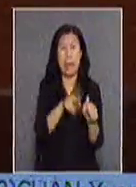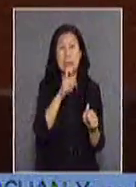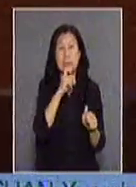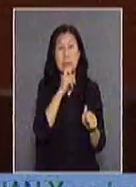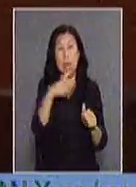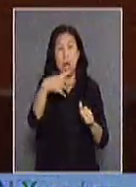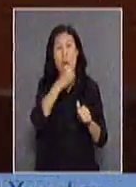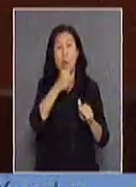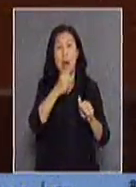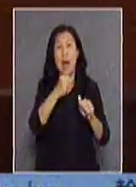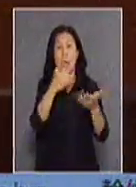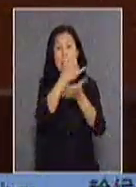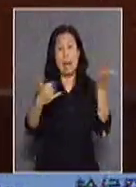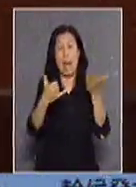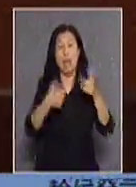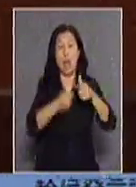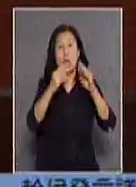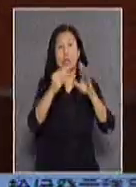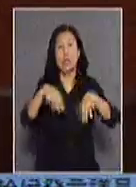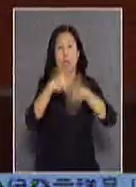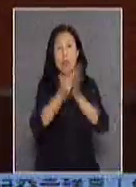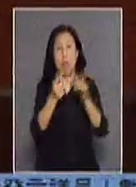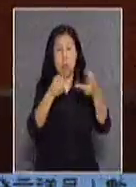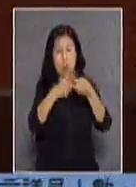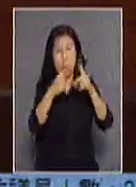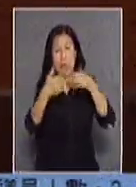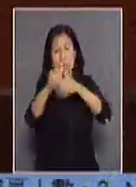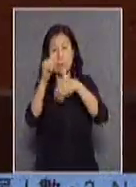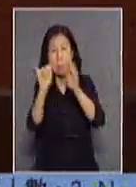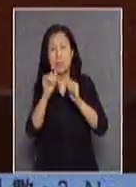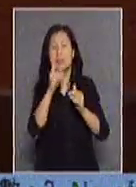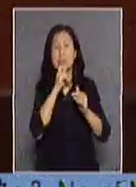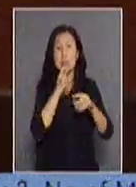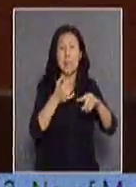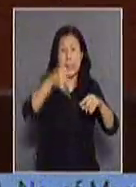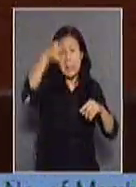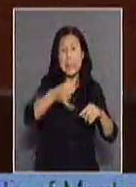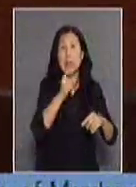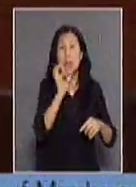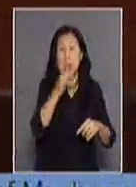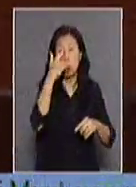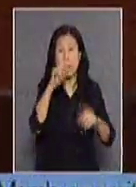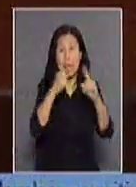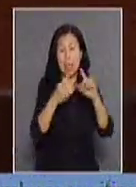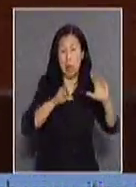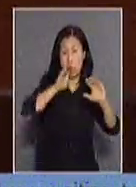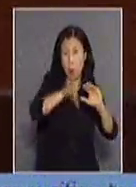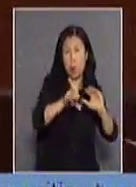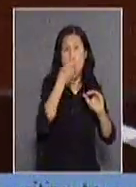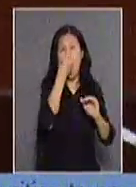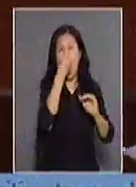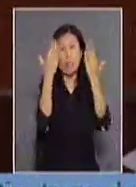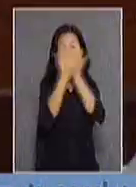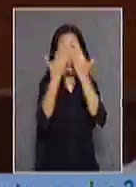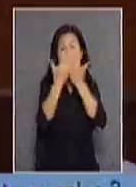公司、遣散員工，以後還有沒有新人敢投資入來香港這個電